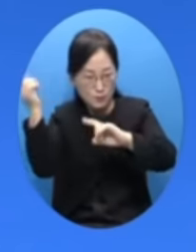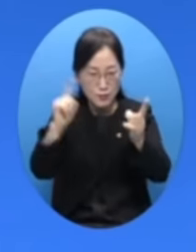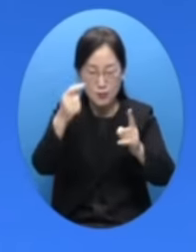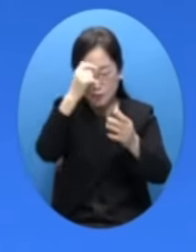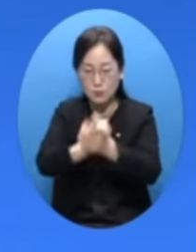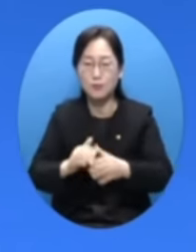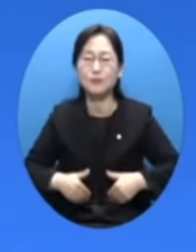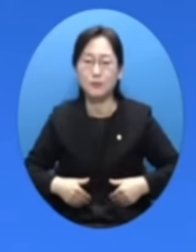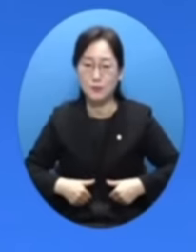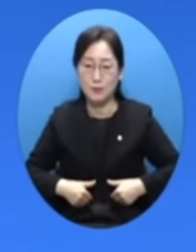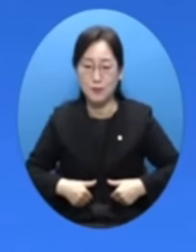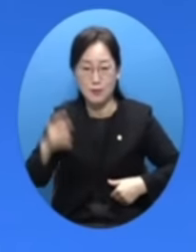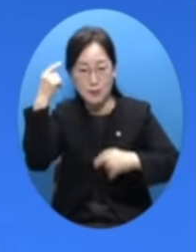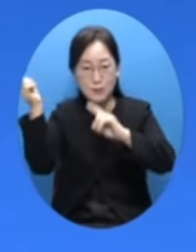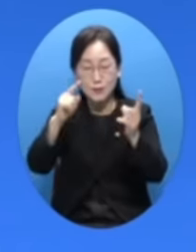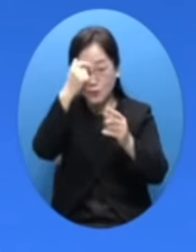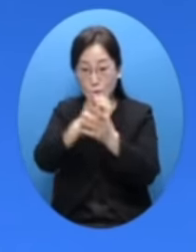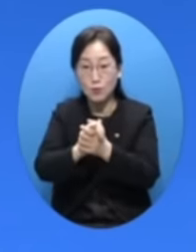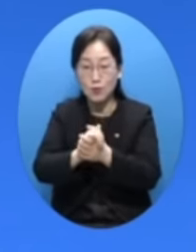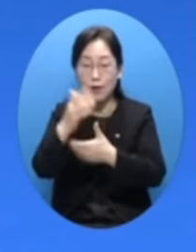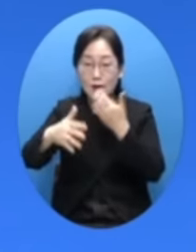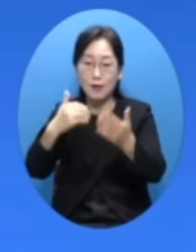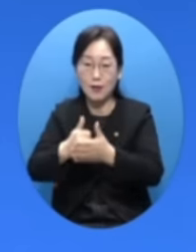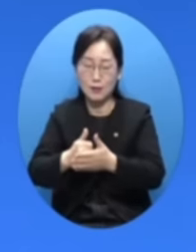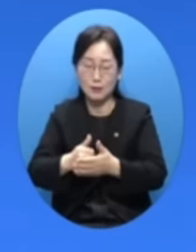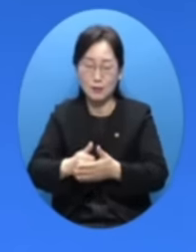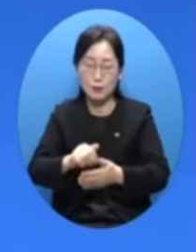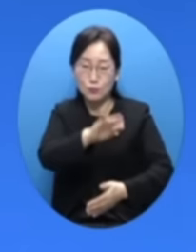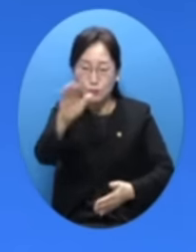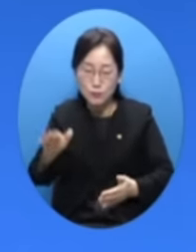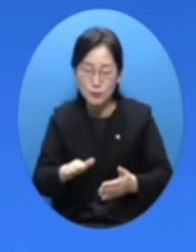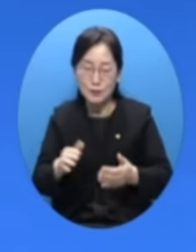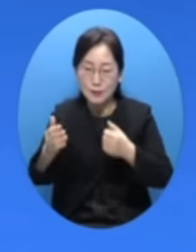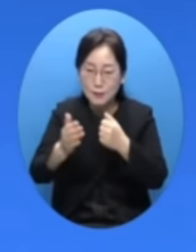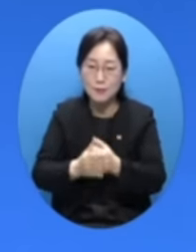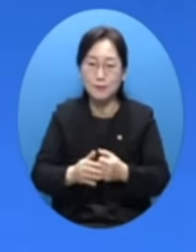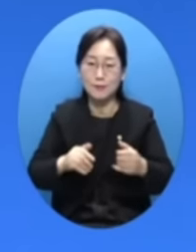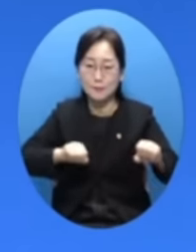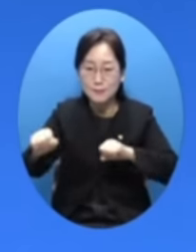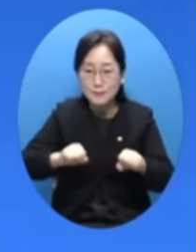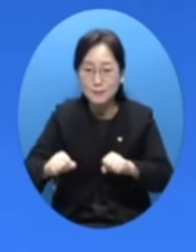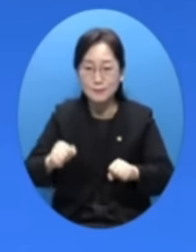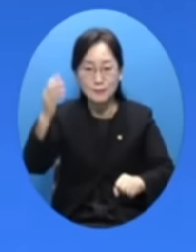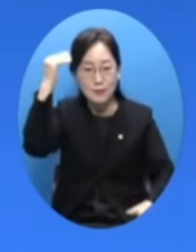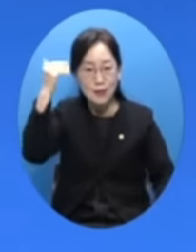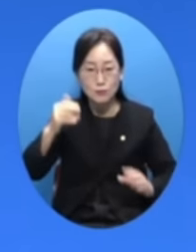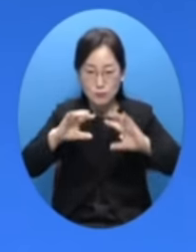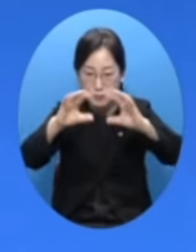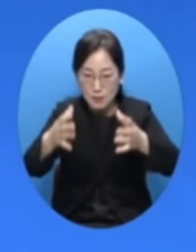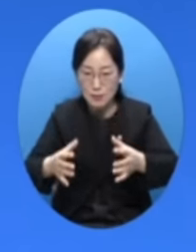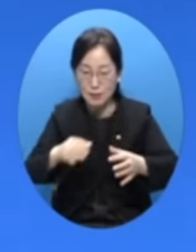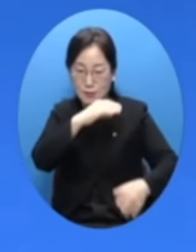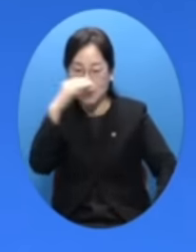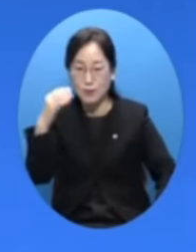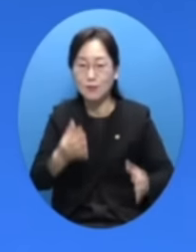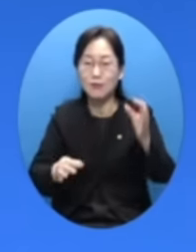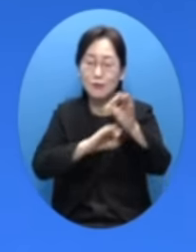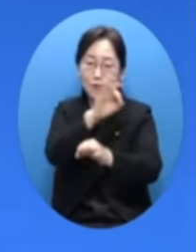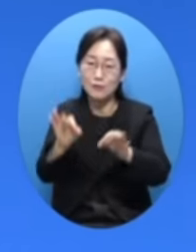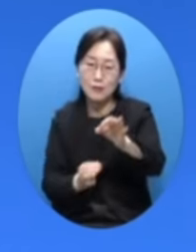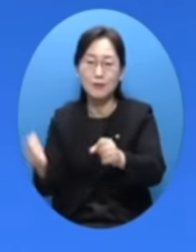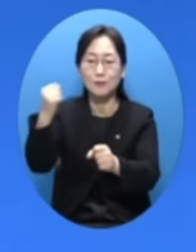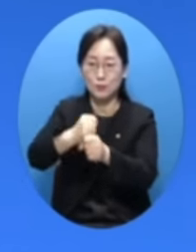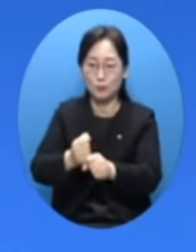됩니다. 일어나 기도할 때 하나님께서 우리를 통하여 역사하시고 우리 한국을 바로 세워주시고 경제가 회복되게